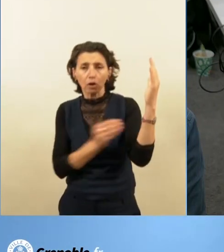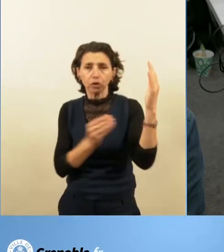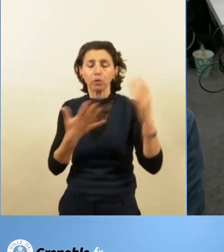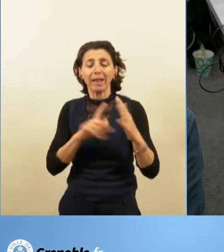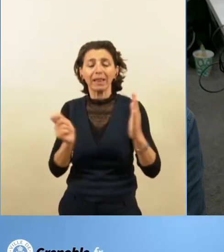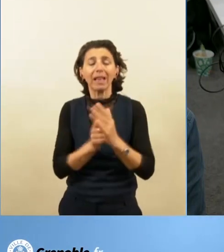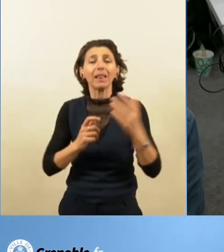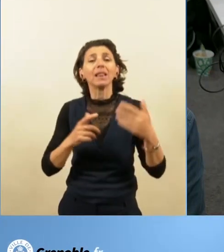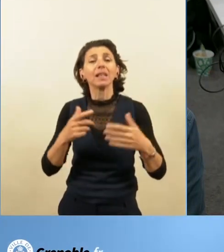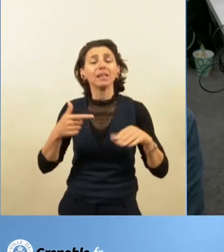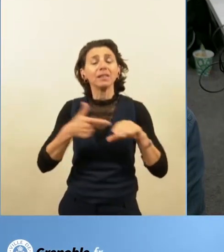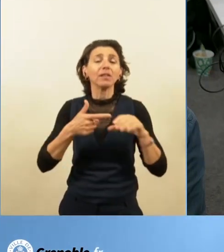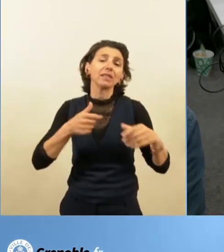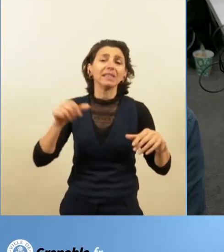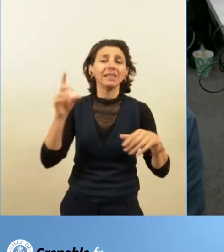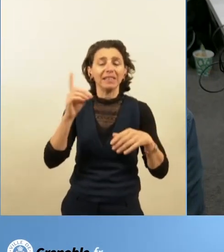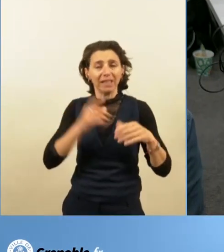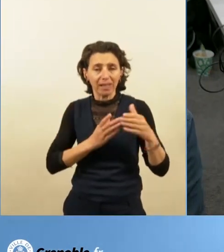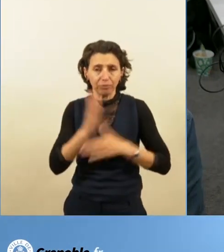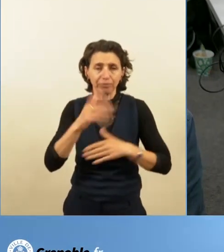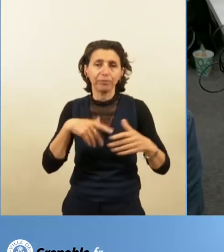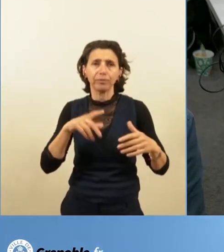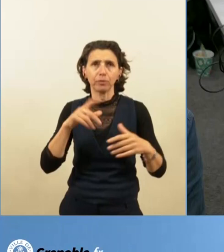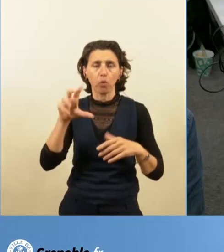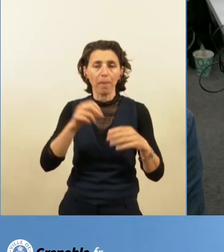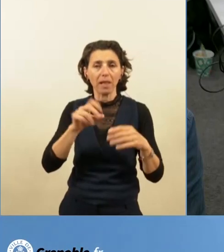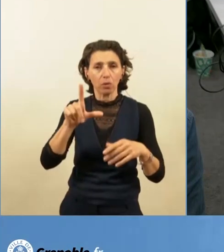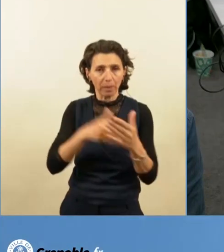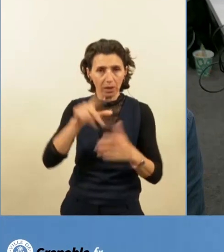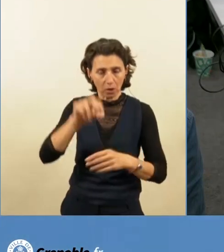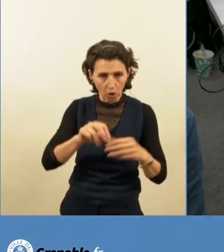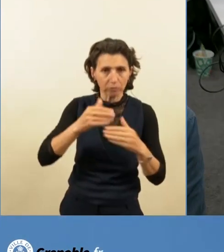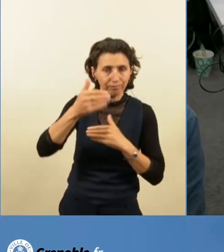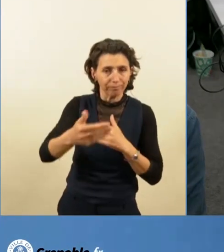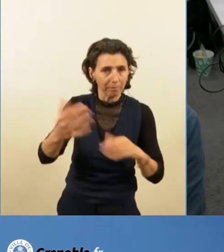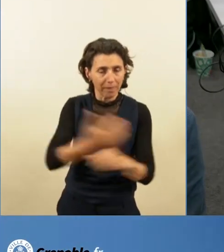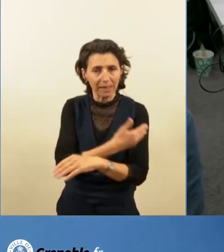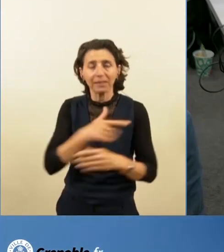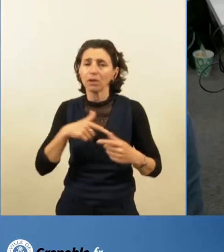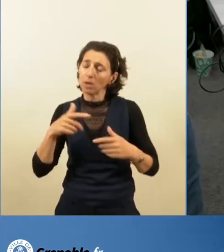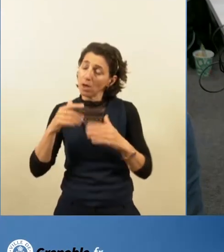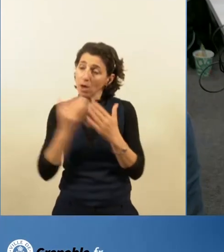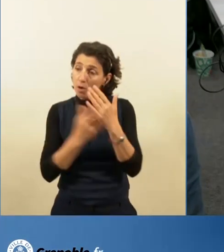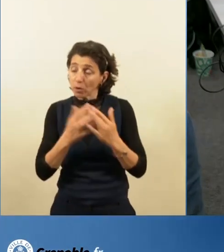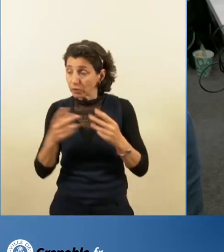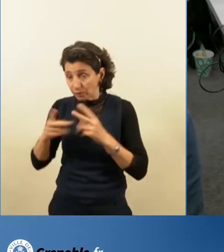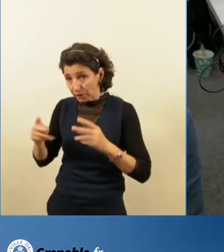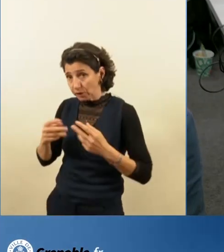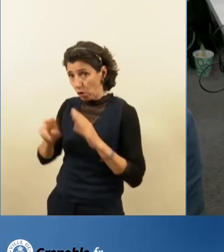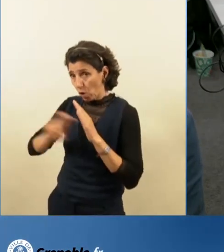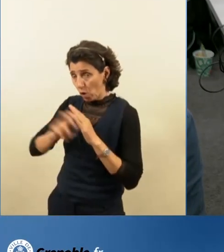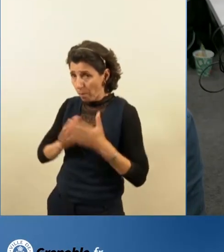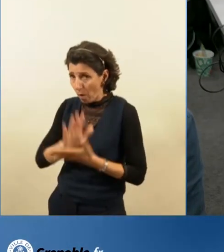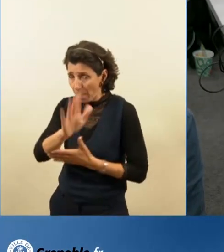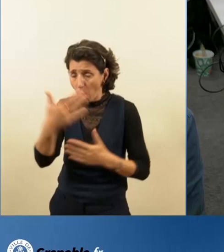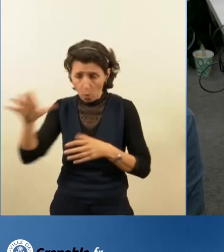diesel fixé à horizon 2030 et rappeler en ces termes dans le projet d'arrêté la ville de Grenoble s'engage à respecter la vie des autres communes de